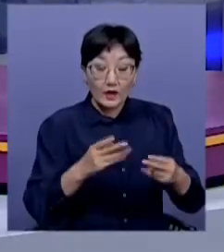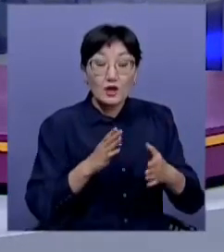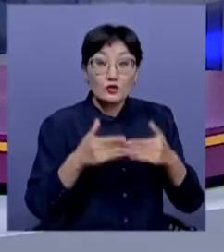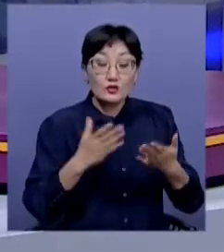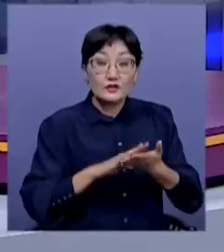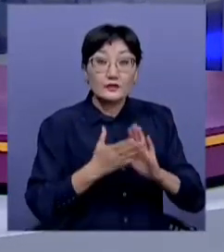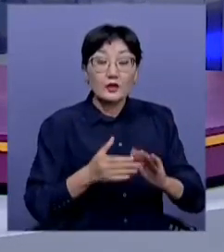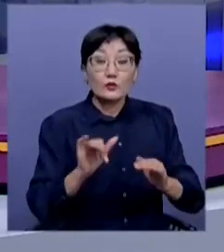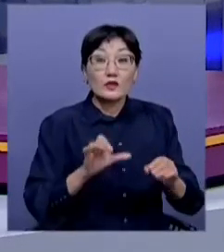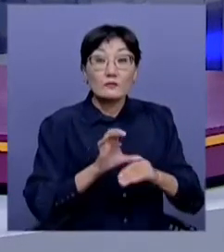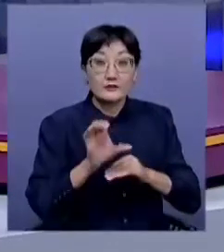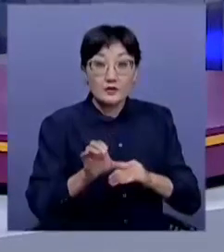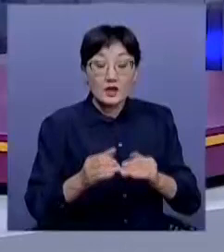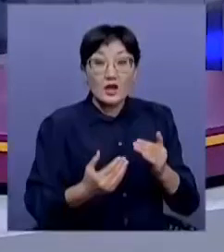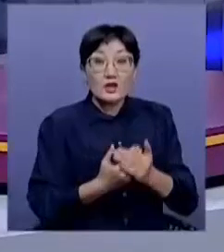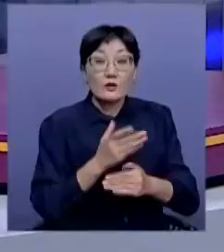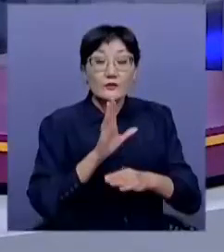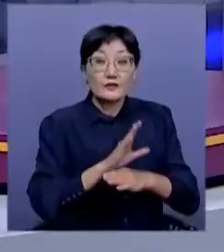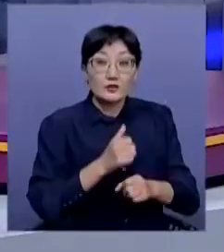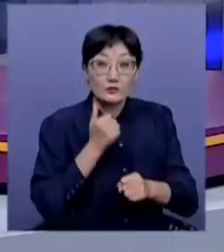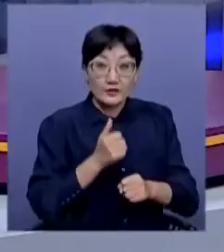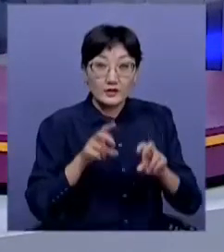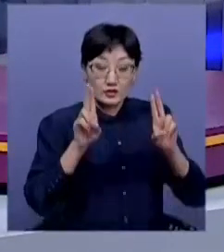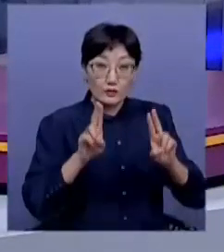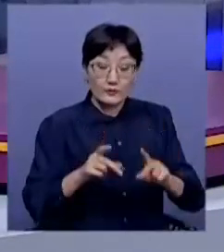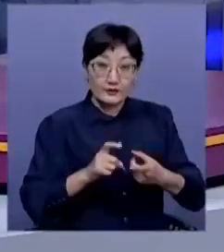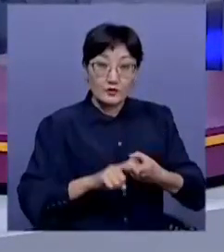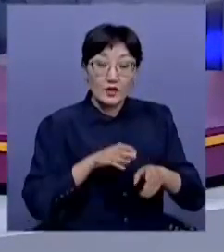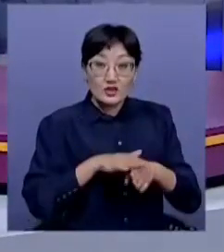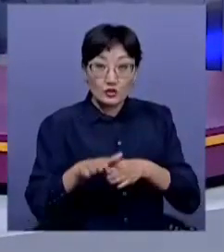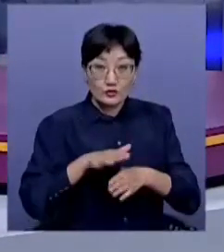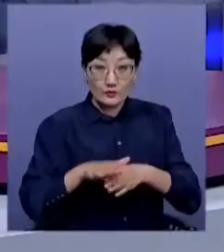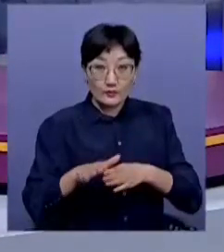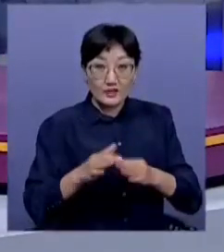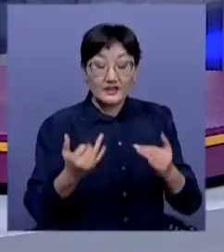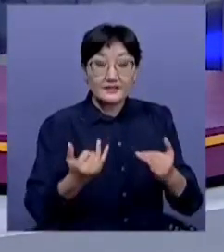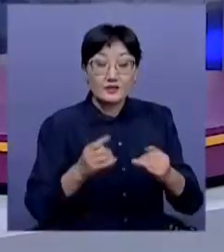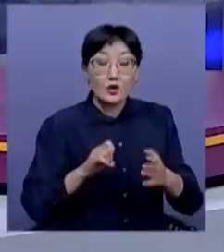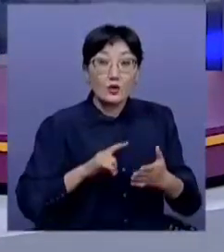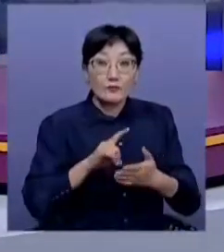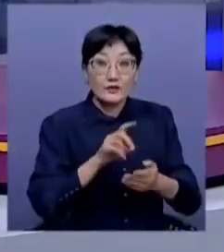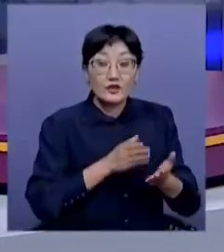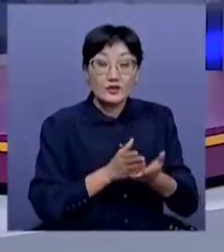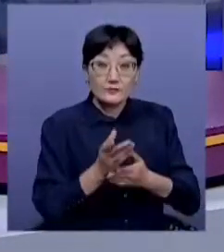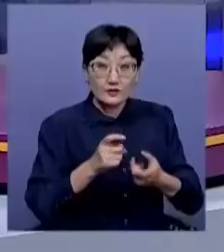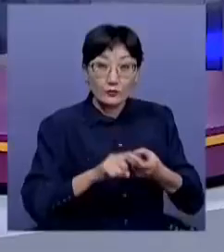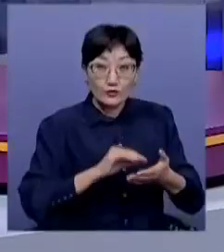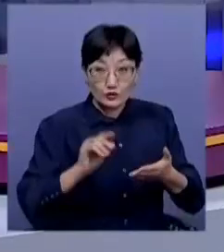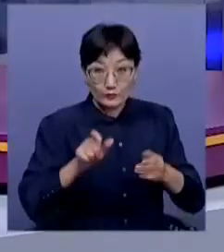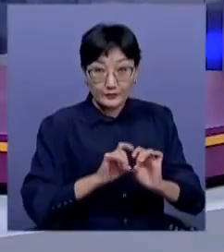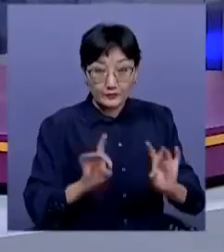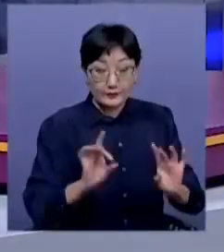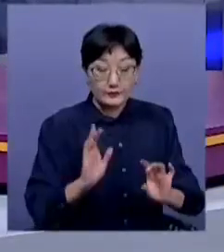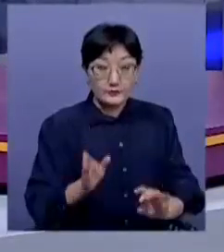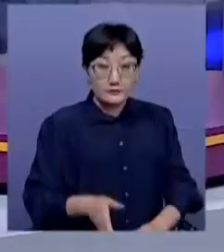болмаса, қайда жіберіледі? Жаңа қаулыдағы қатаңдатылған талаптар бойынша жүзеге асып жатқан қазіргі әуежай қызметі туралы Аяулым